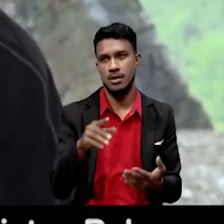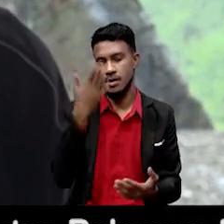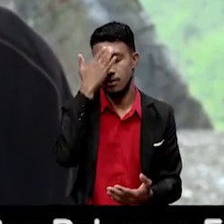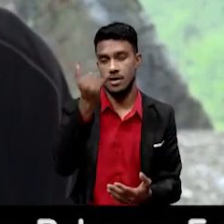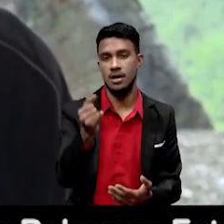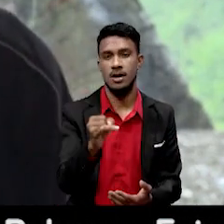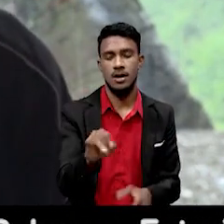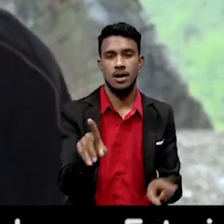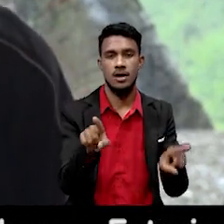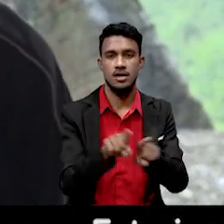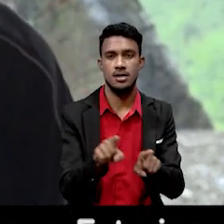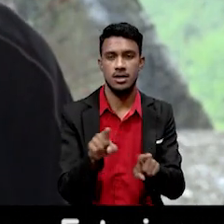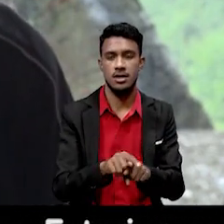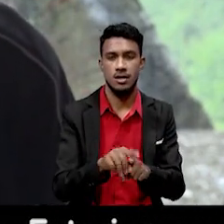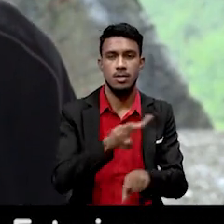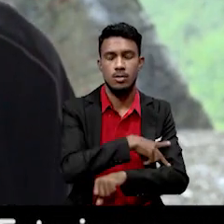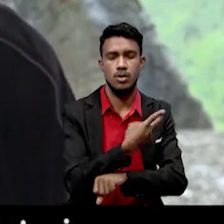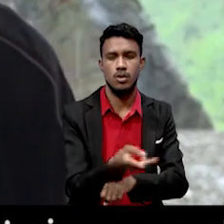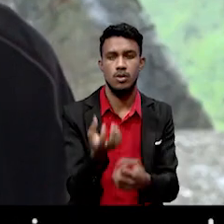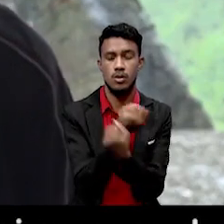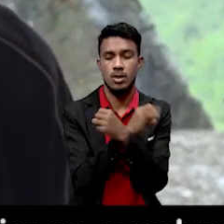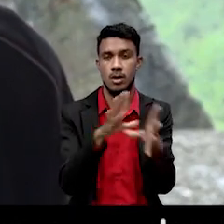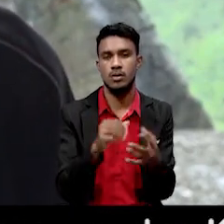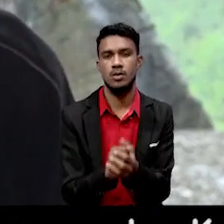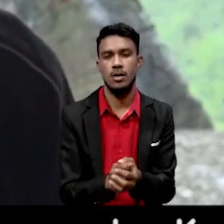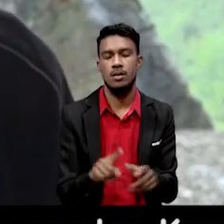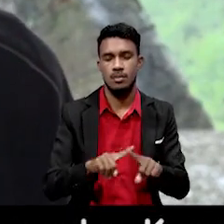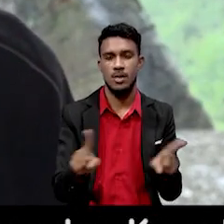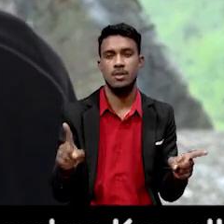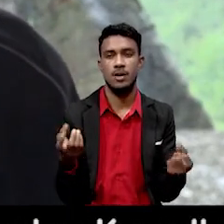Saya ancam ni mulu taruh tu bah. Ia ni mulu lah taruh tu. Mulu no